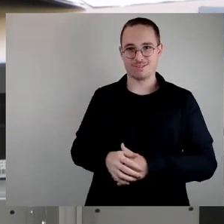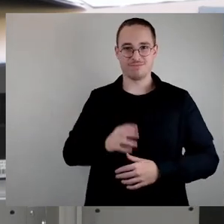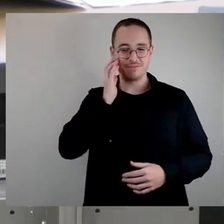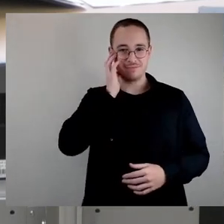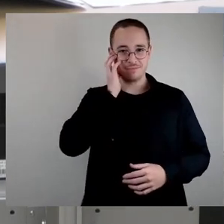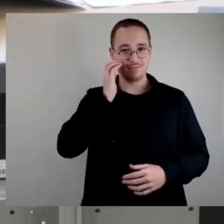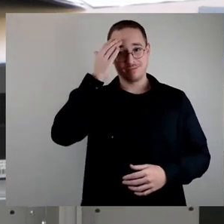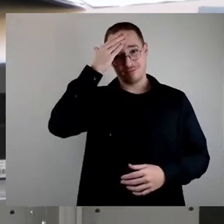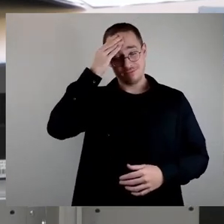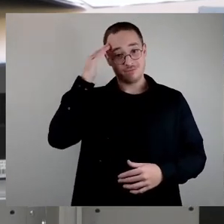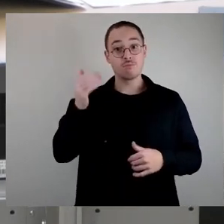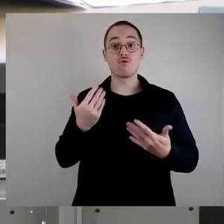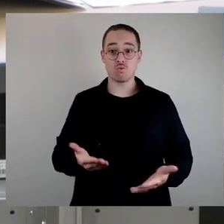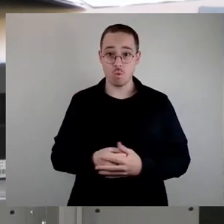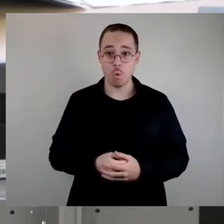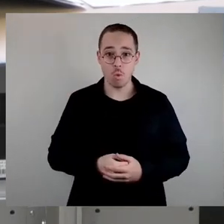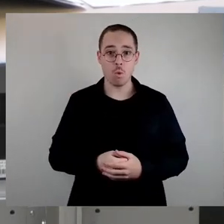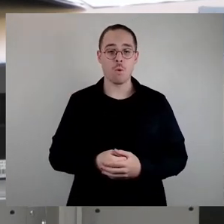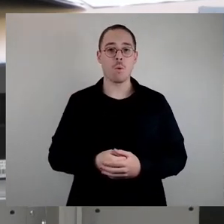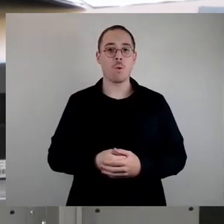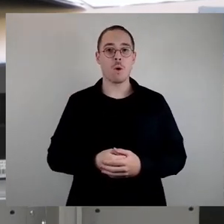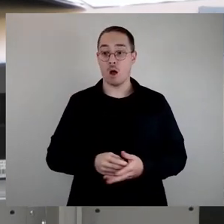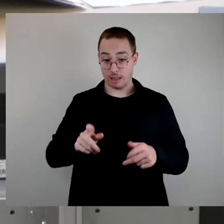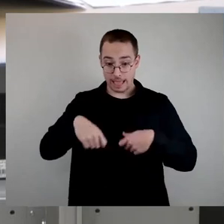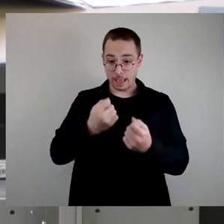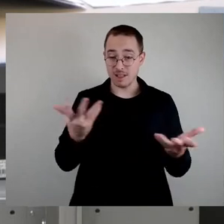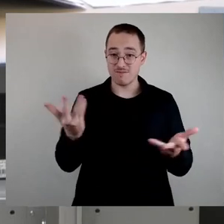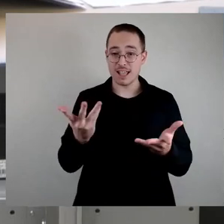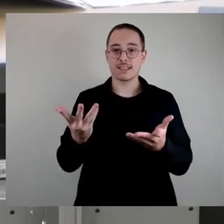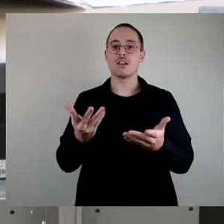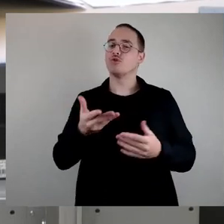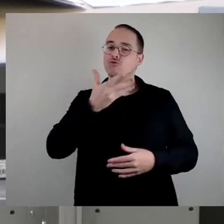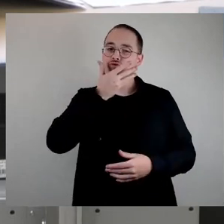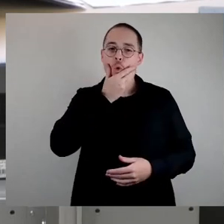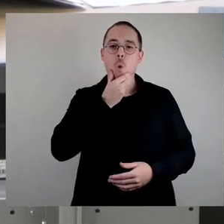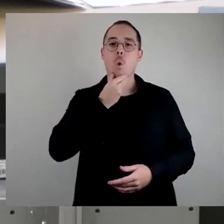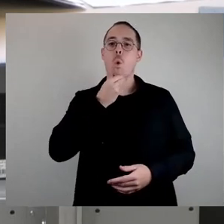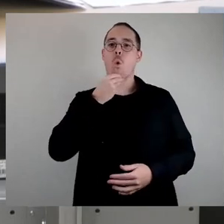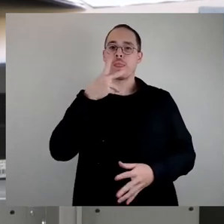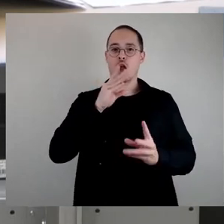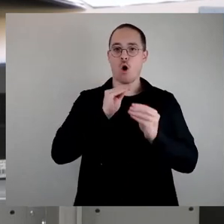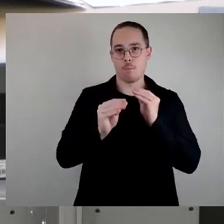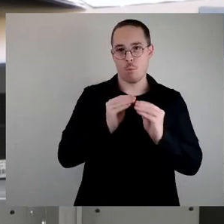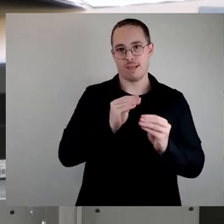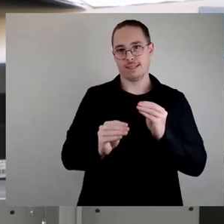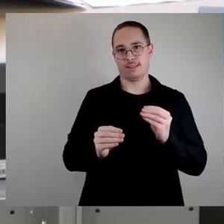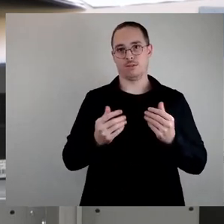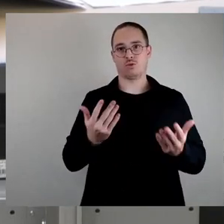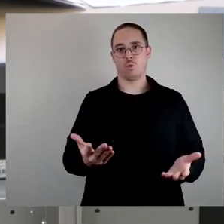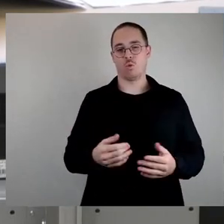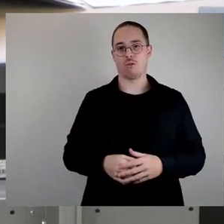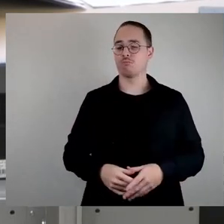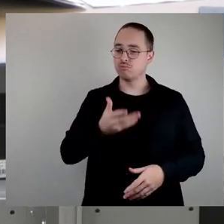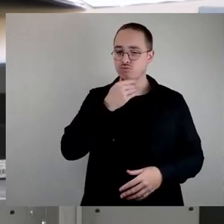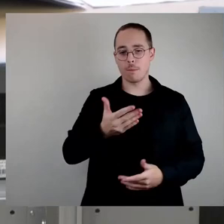Genau, was nämlich herausgekommen ist, ist ein wunderbarer Kompromiss. Und da muss ich auch wirklich ganz, ganz herzliches Dankeschön sagen an alle, die sich eingebracht haben.